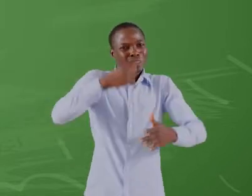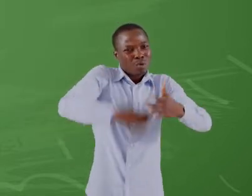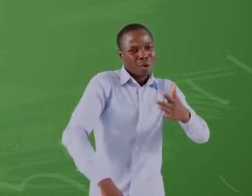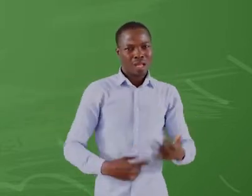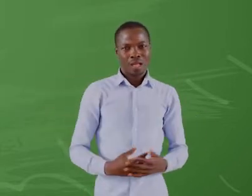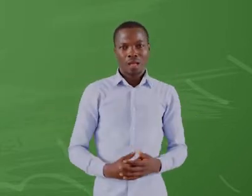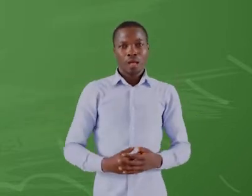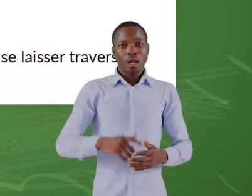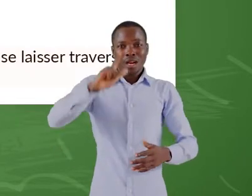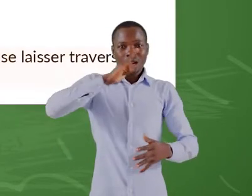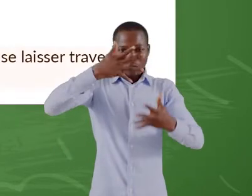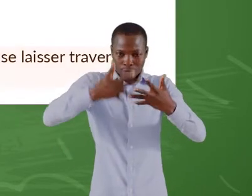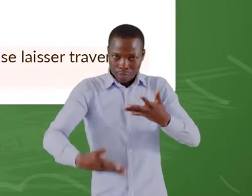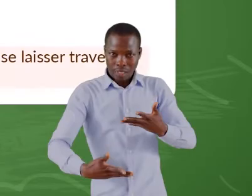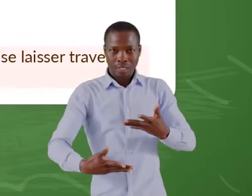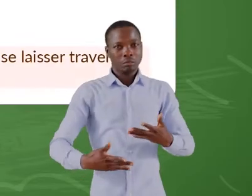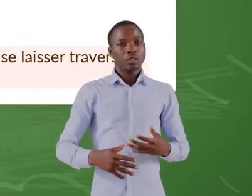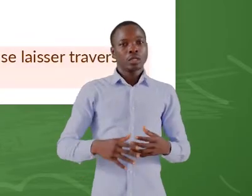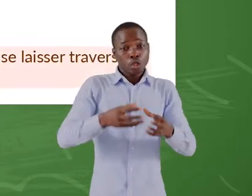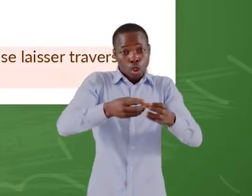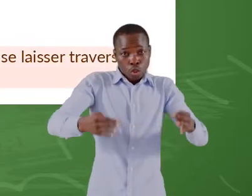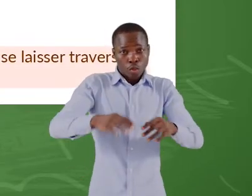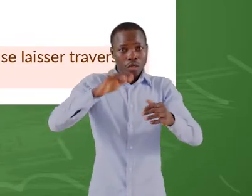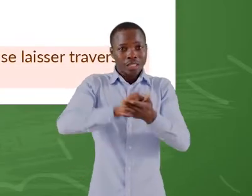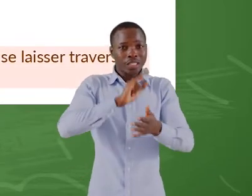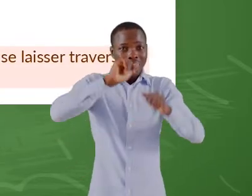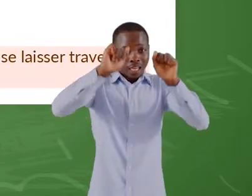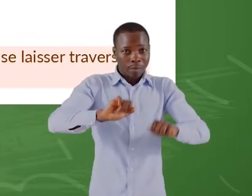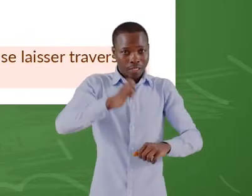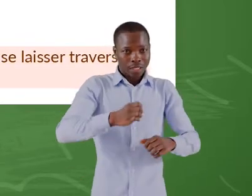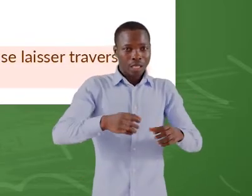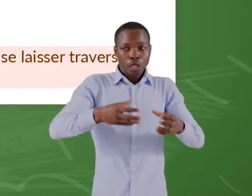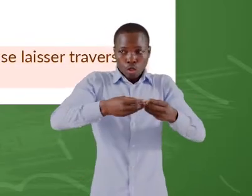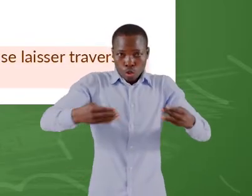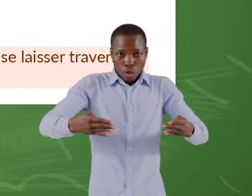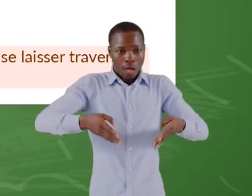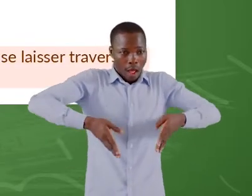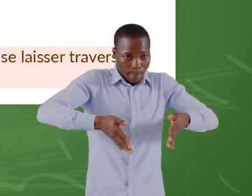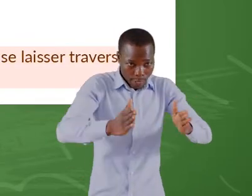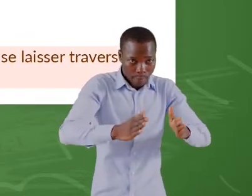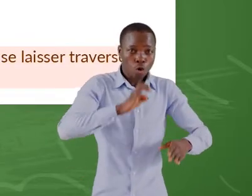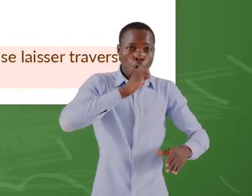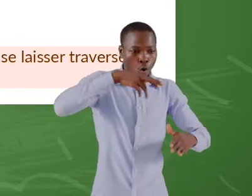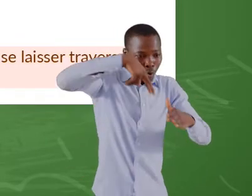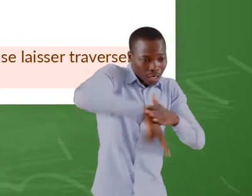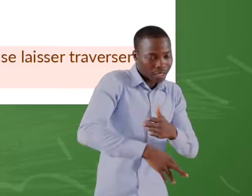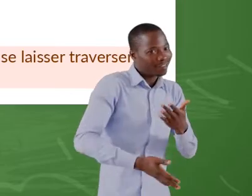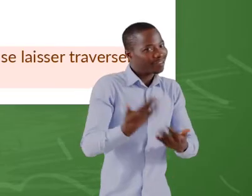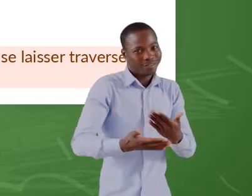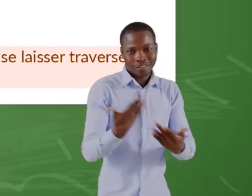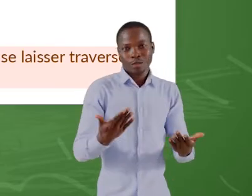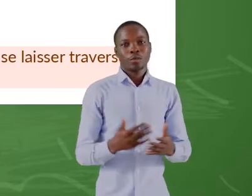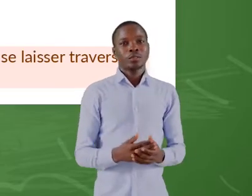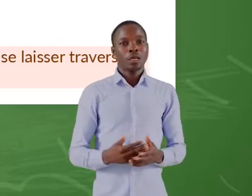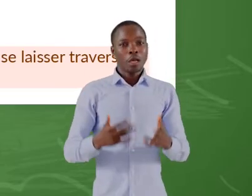d'un sol est l'aptitude ou la capacité de ce sol à se laisser traverser par l'eau.